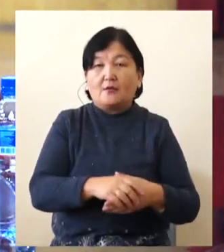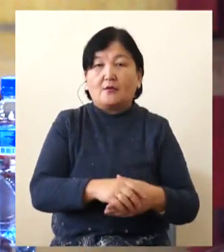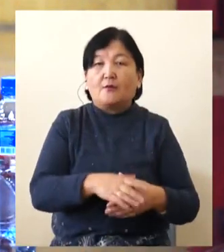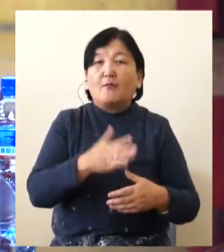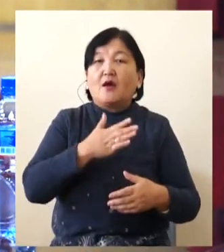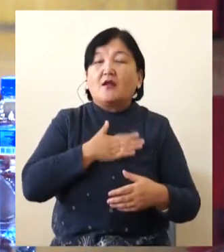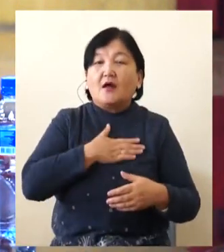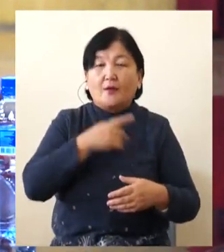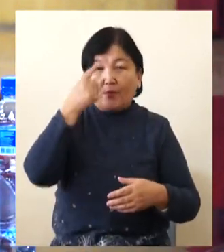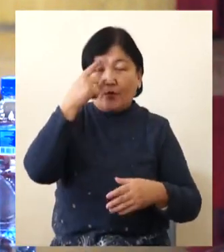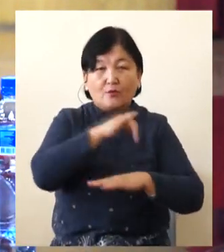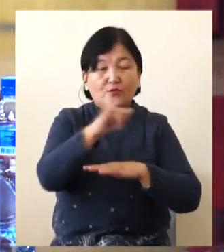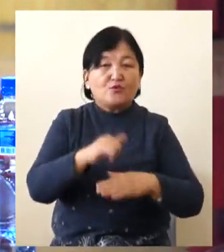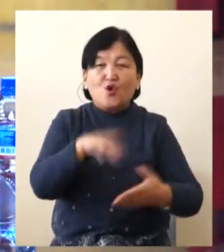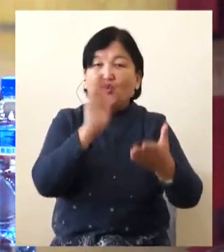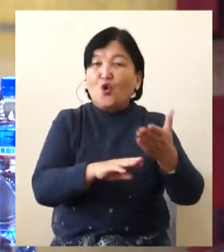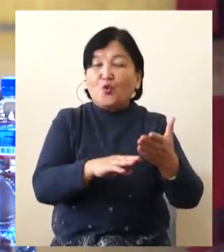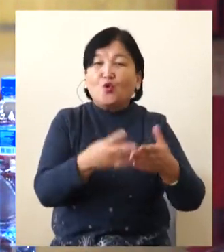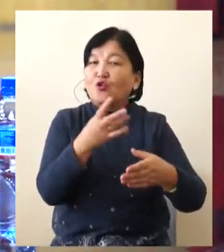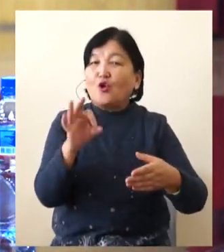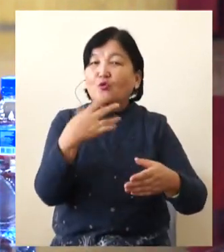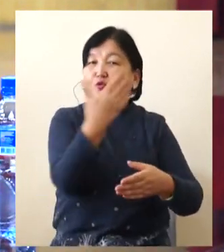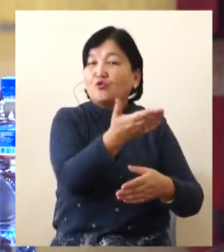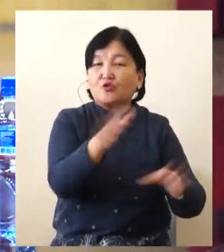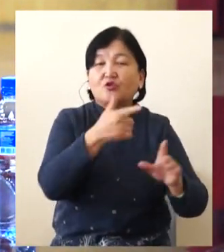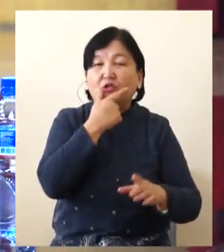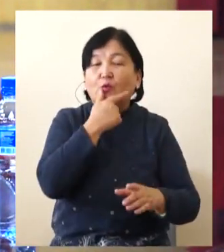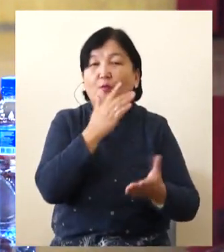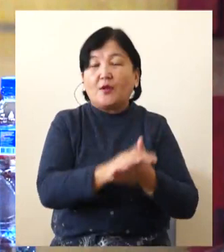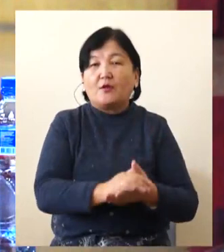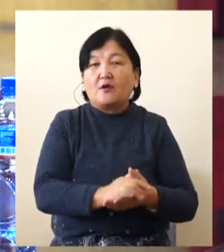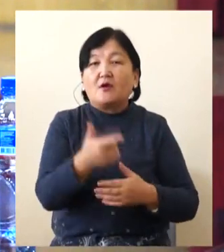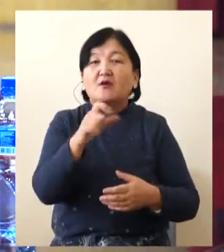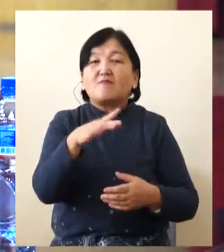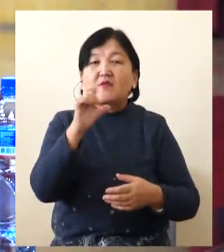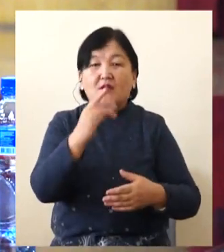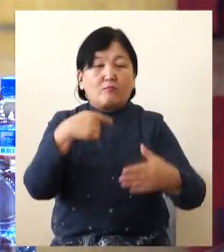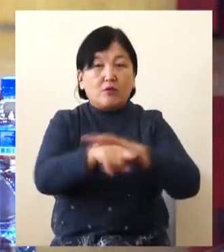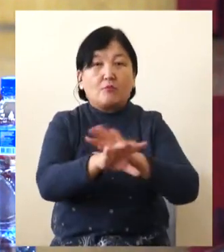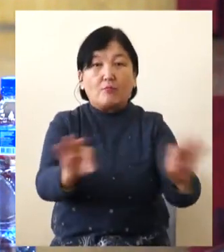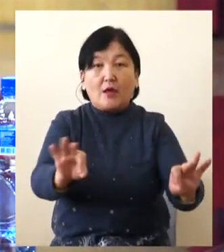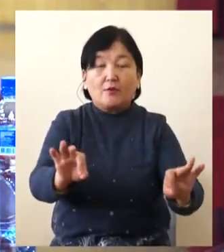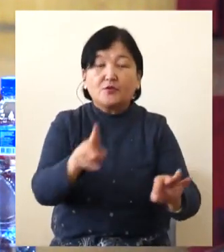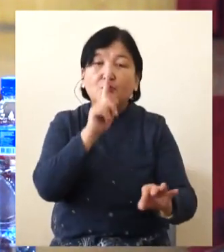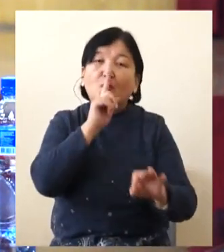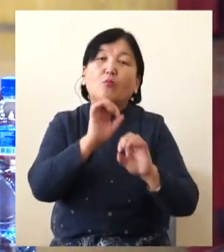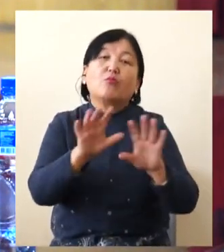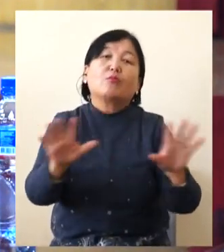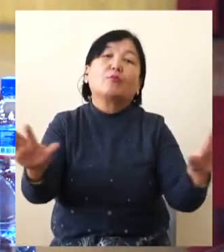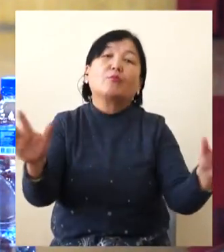энэ торгууль ногдож чадахгүй. Тэгээд ер нь тэгэл тэг шиг алга болчихдөг. Торгууль байтхаа гим тэргүүд тэгэл алга болчих юм биш. Чимээгүй